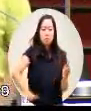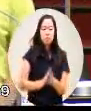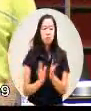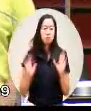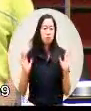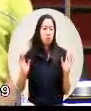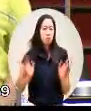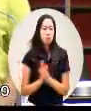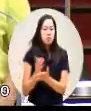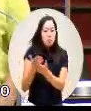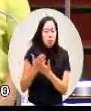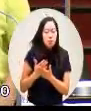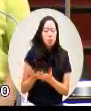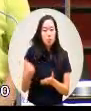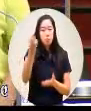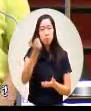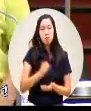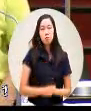权？